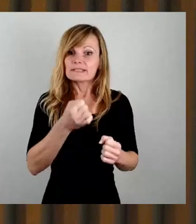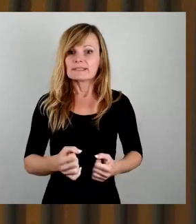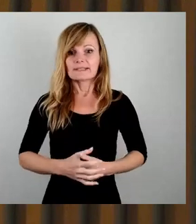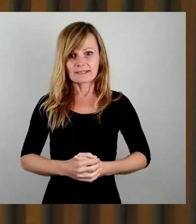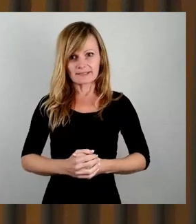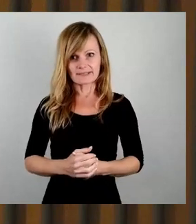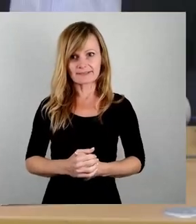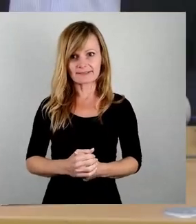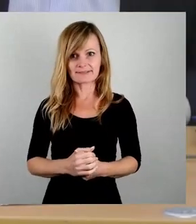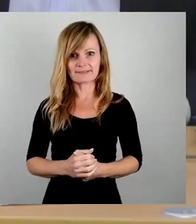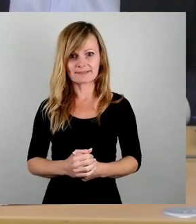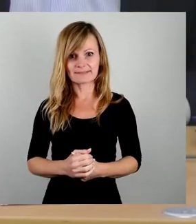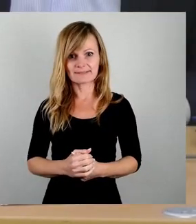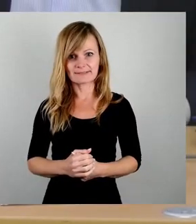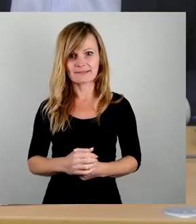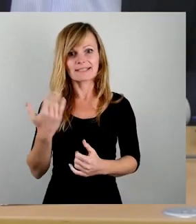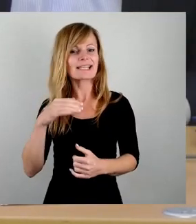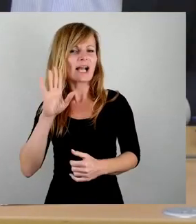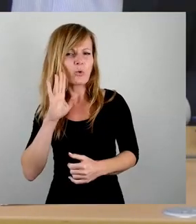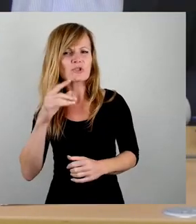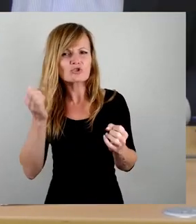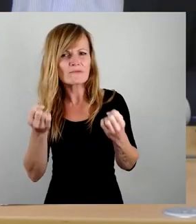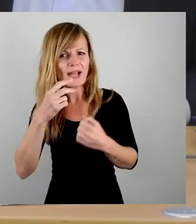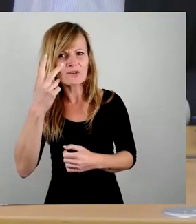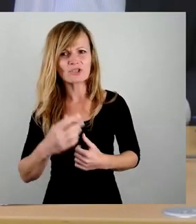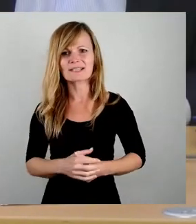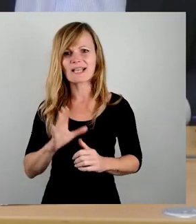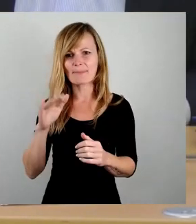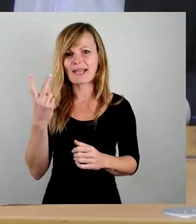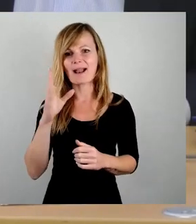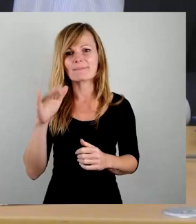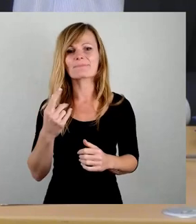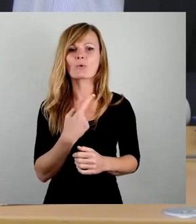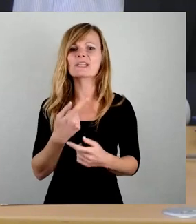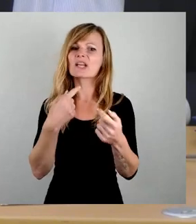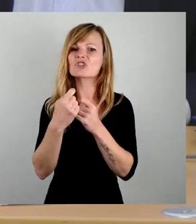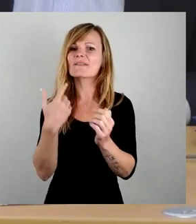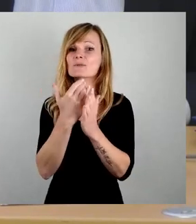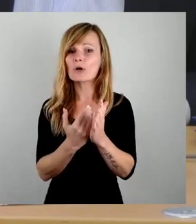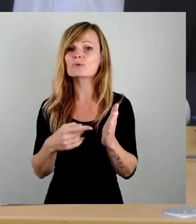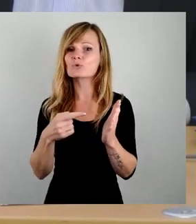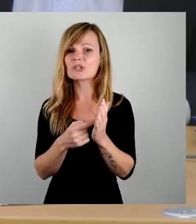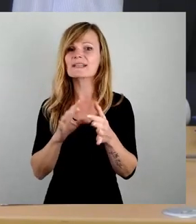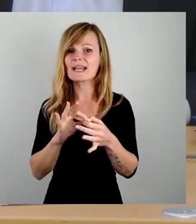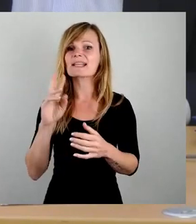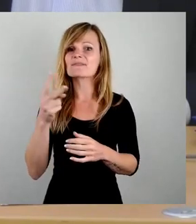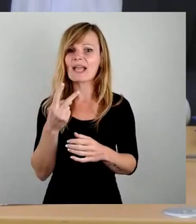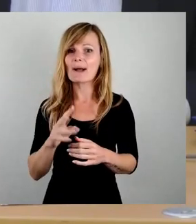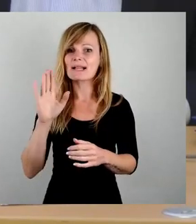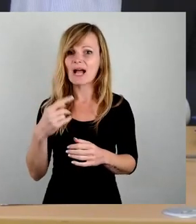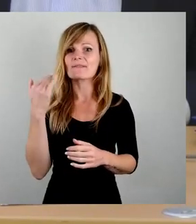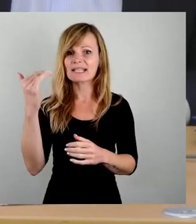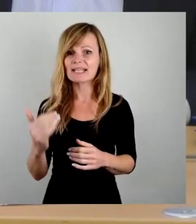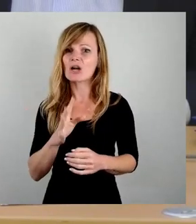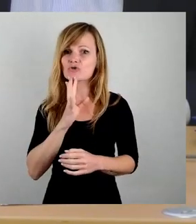Ich habe Sie jetzt akustisch schwer verstanden, aber wir haben in unserer Geschäftsordnung, dass zur Sache zweimal jeder reden kann. Das